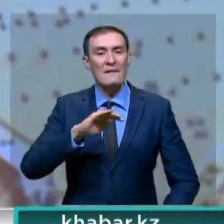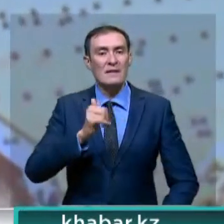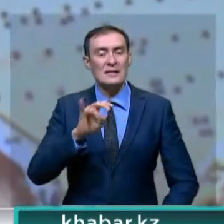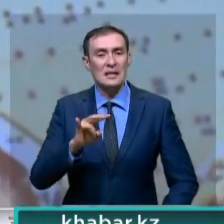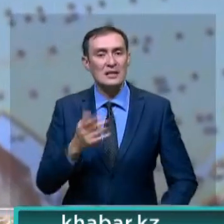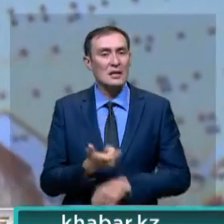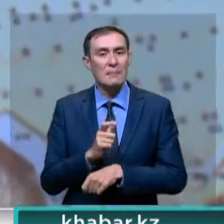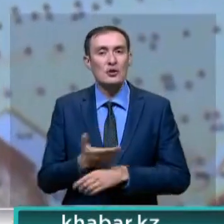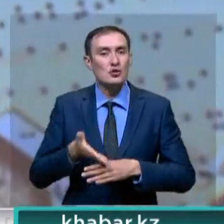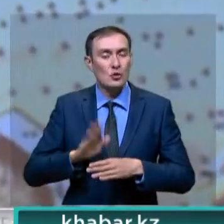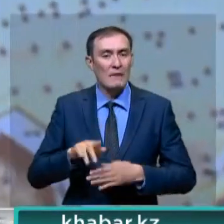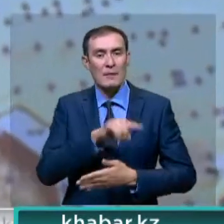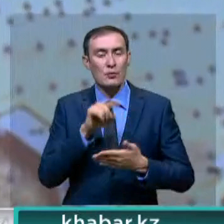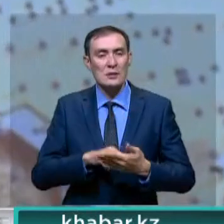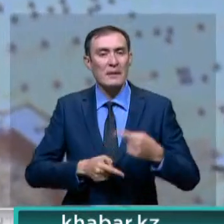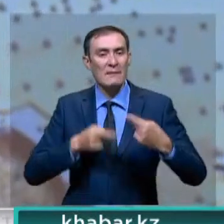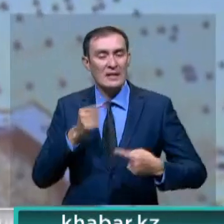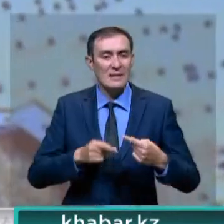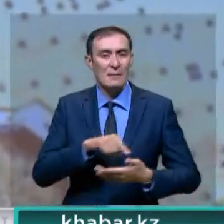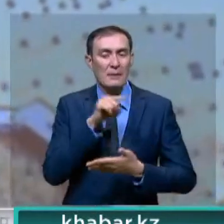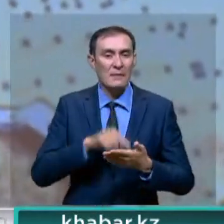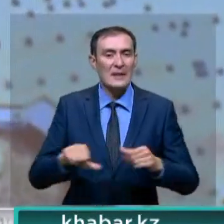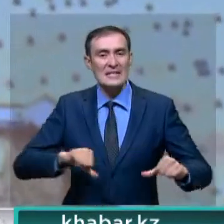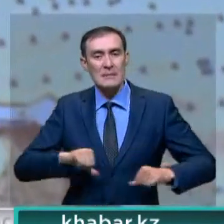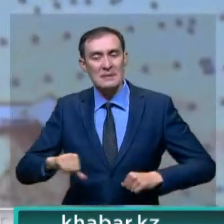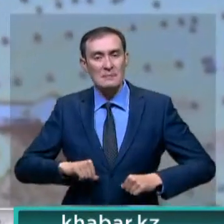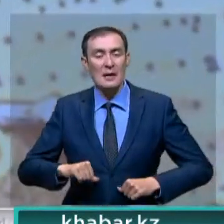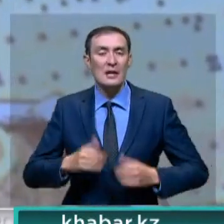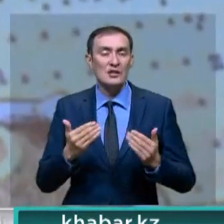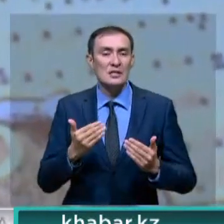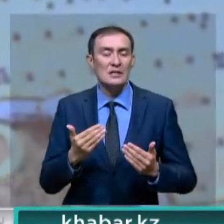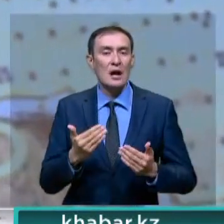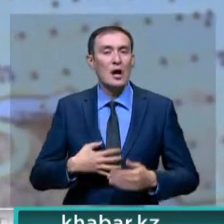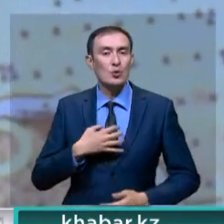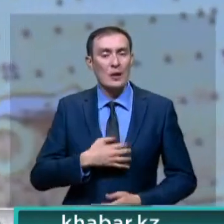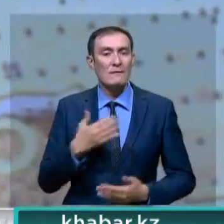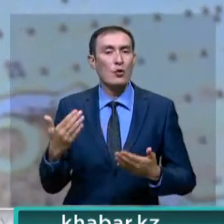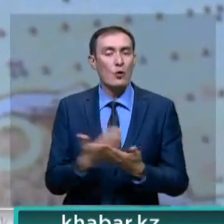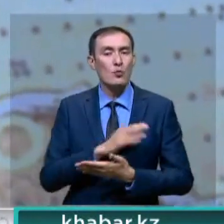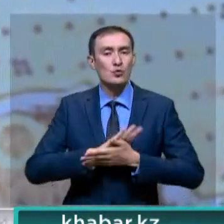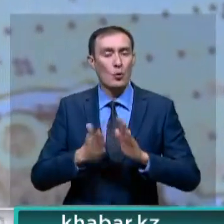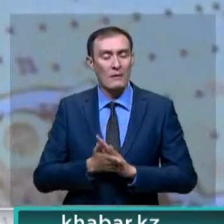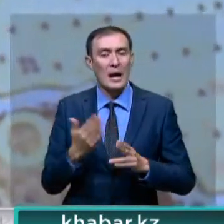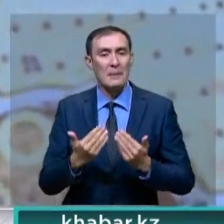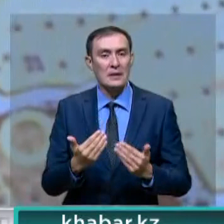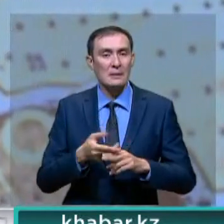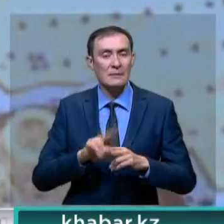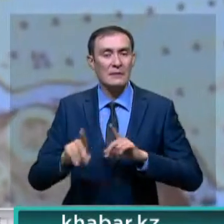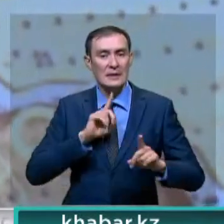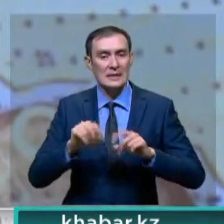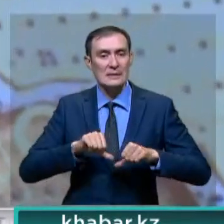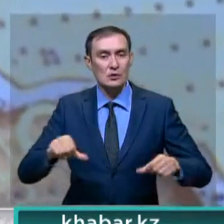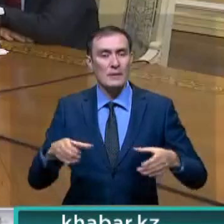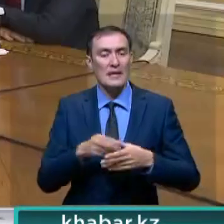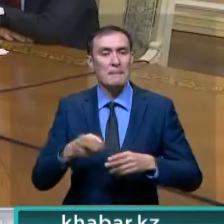крайне напряженной. Вопросы противодействия вызовам экстремизма и терроризма становятся актуальными в новых реалиях. Об этом шла речь на